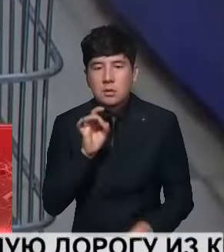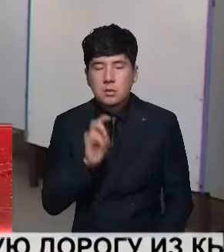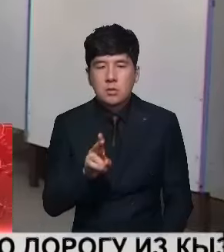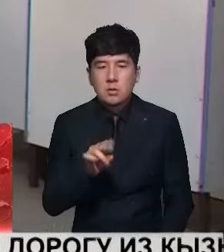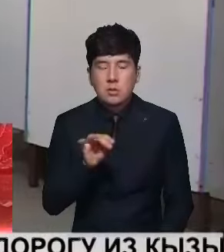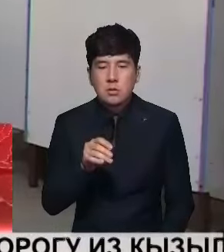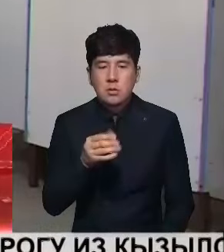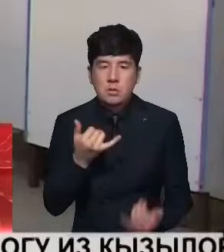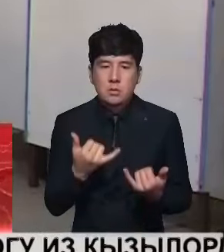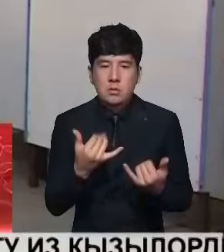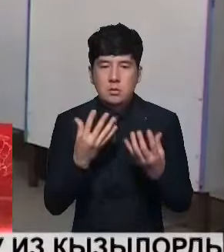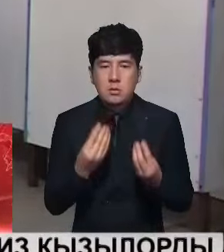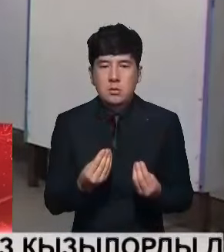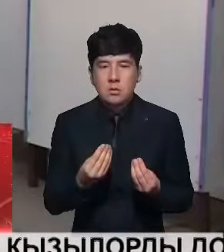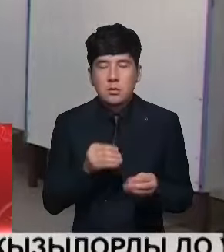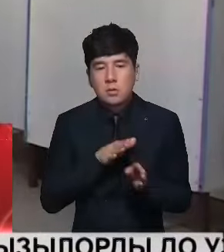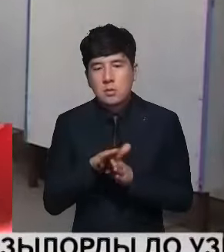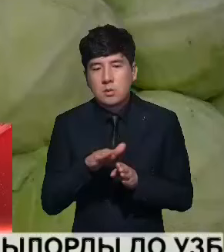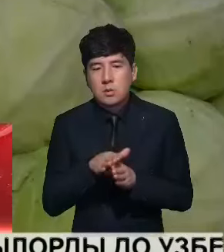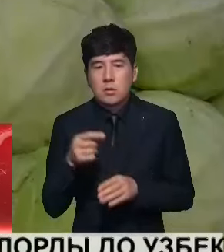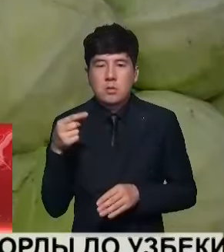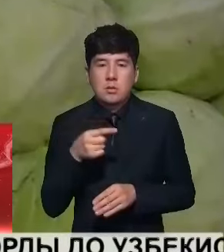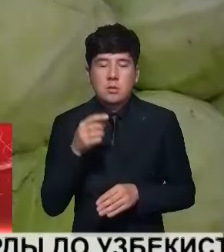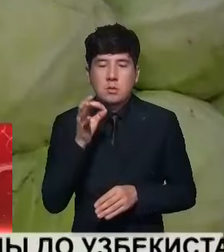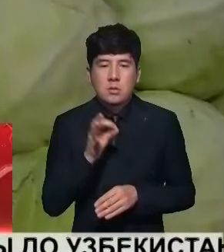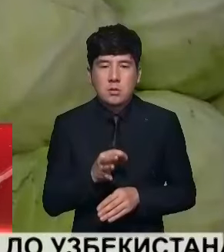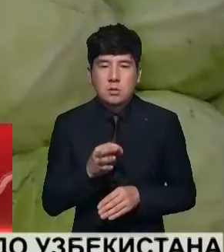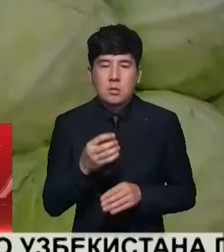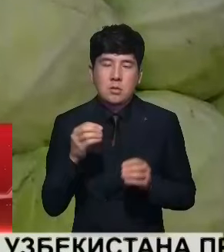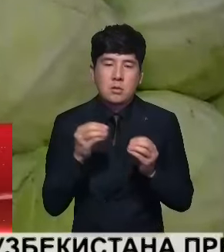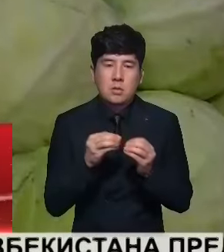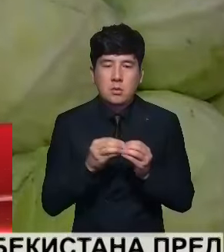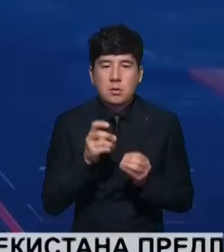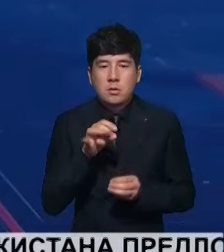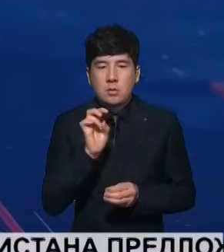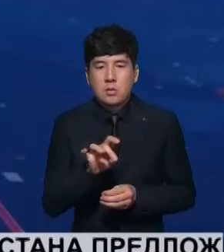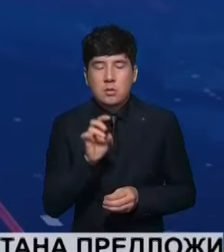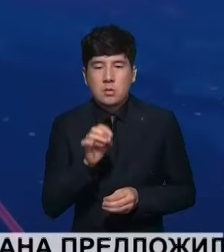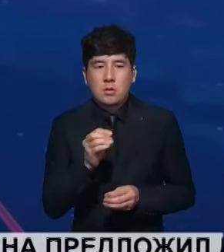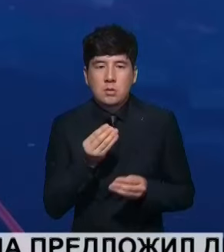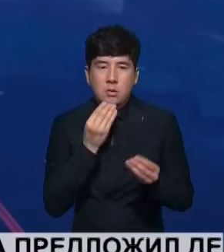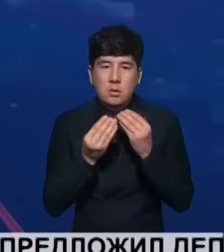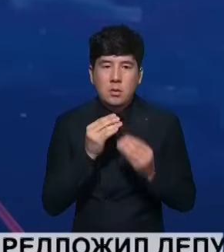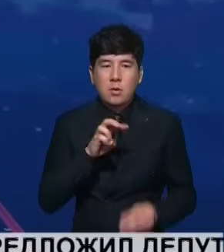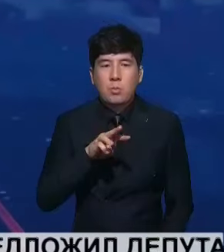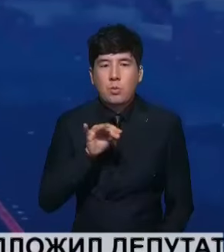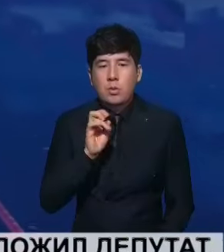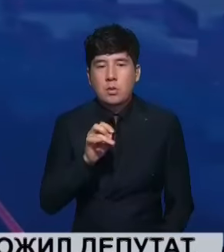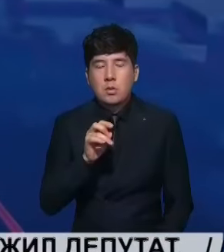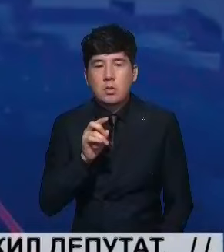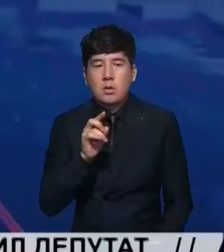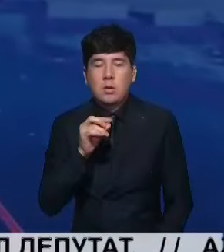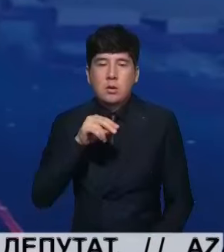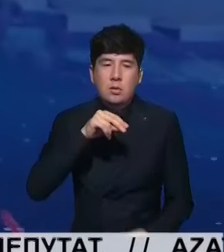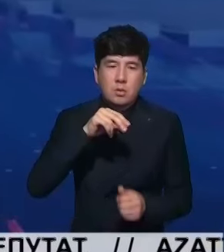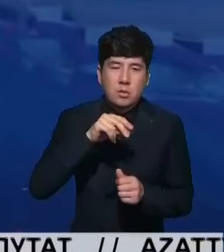на сегодняшний день Казахстан обеспечивает себя на 100% по 10 позициям социально значимых товаров. Среди них мука, соль, хлеб, рис,